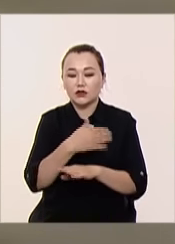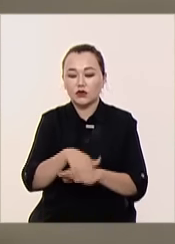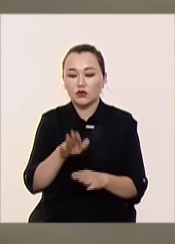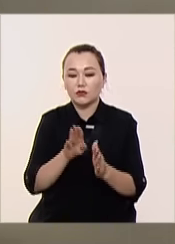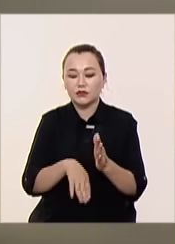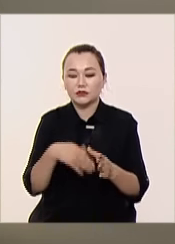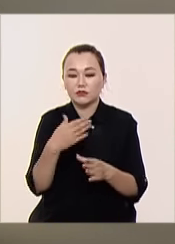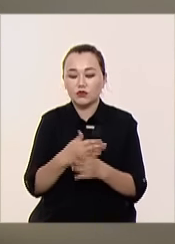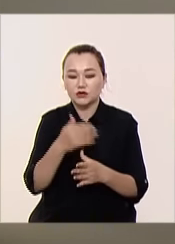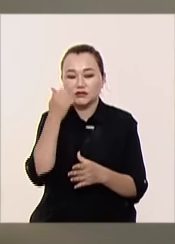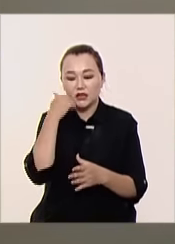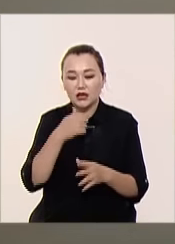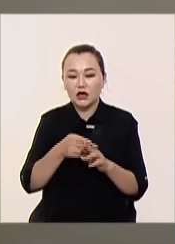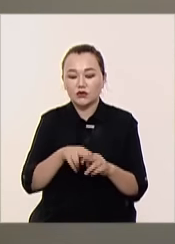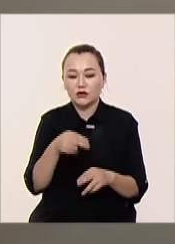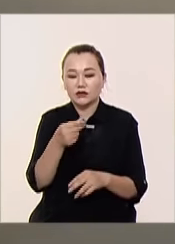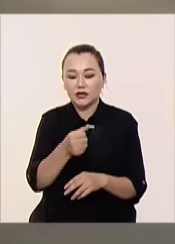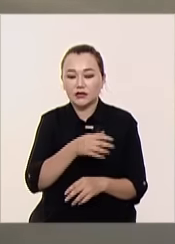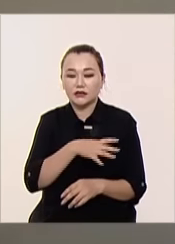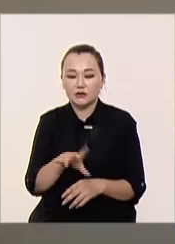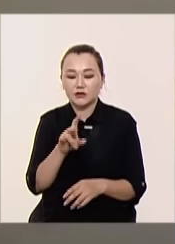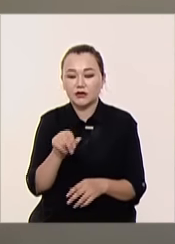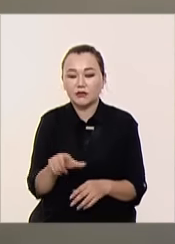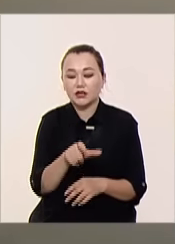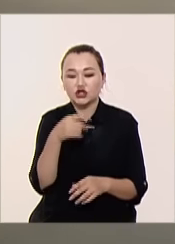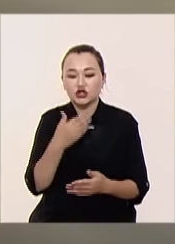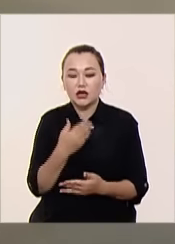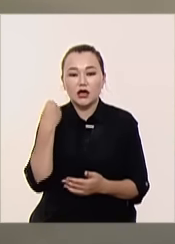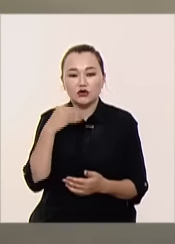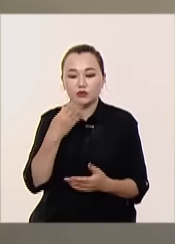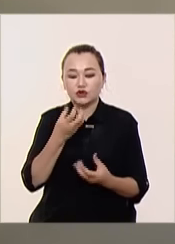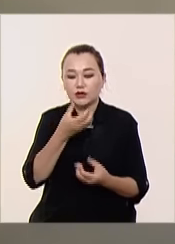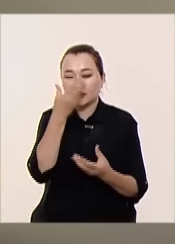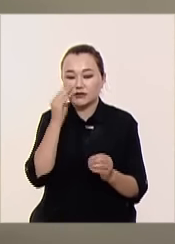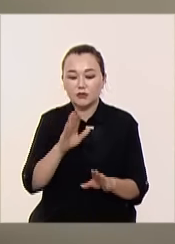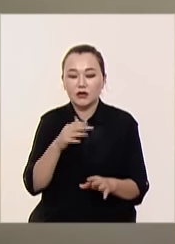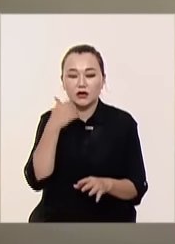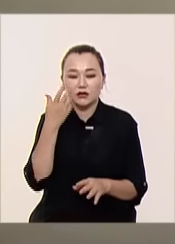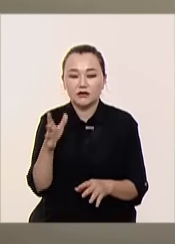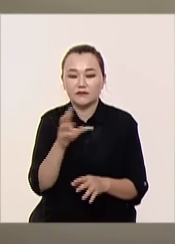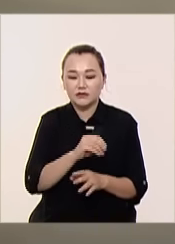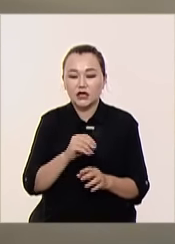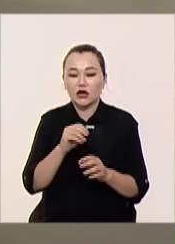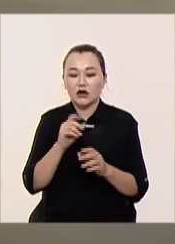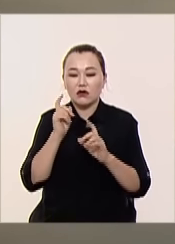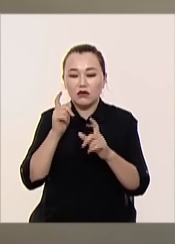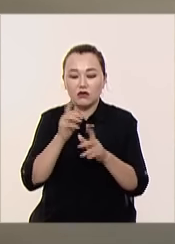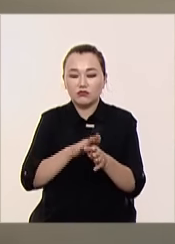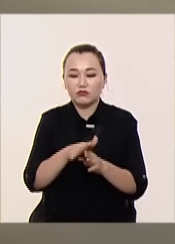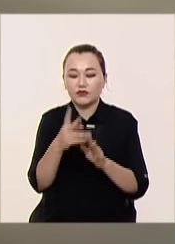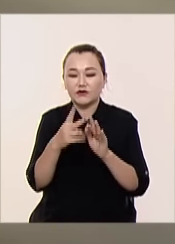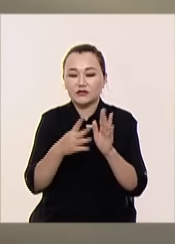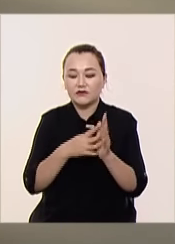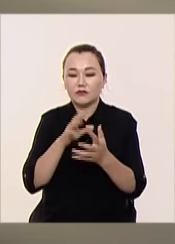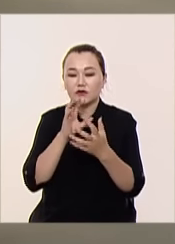беспомощных стариков, у которых не было денег на проезд. Жители Актобе еще не забыли тот случай, когда все в том же перегруженном 29-м